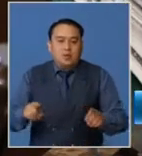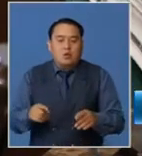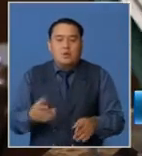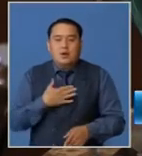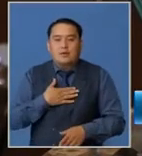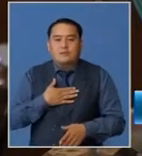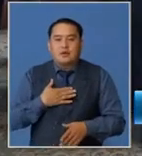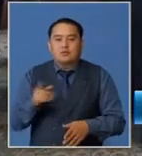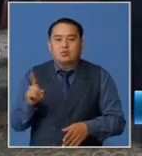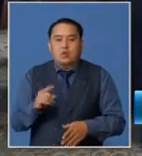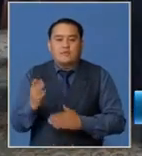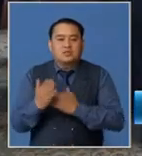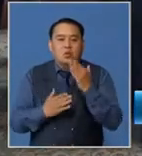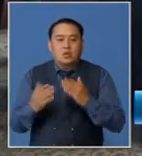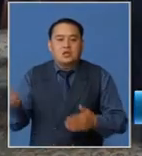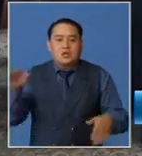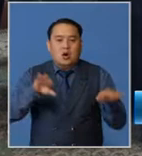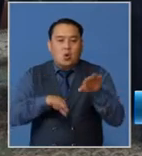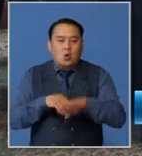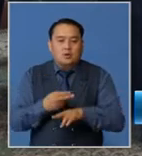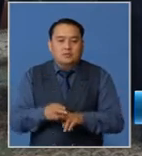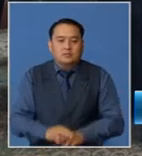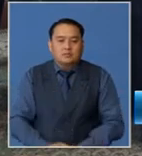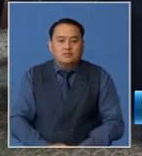нас впечатление высокие горы, говорили они.